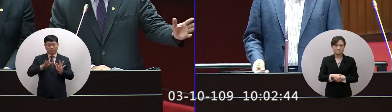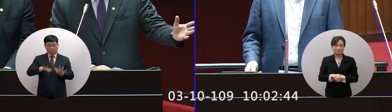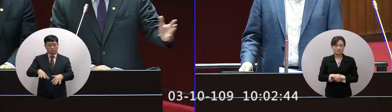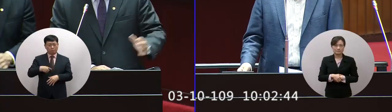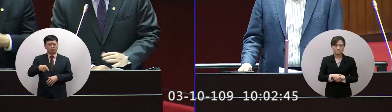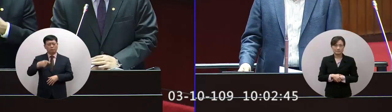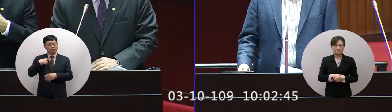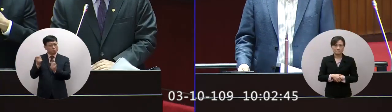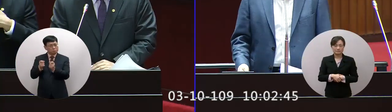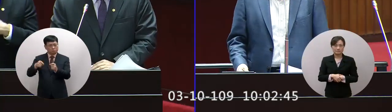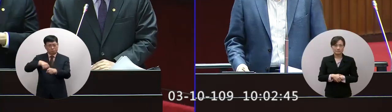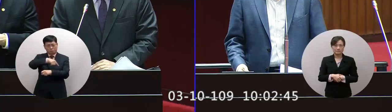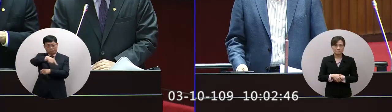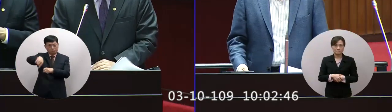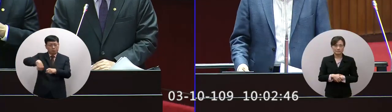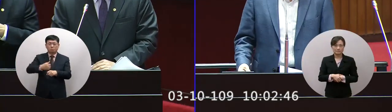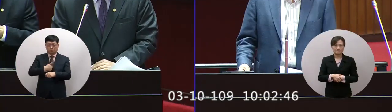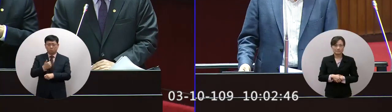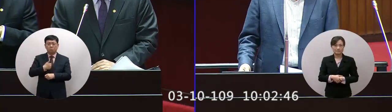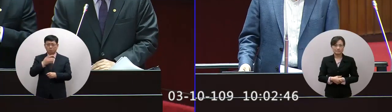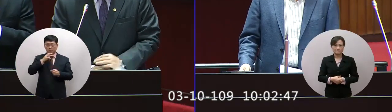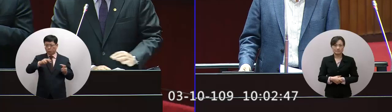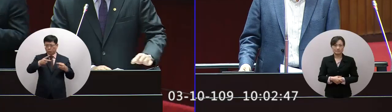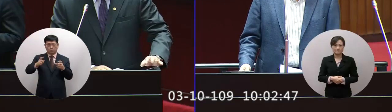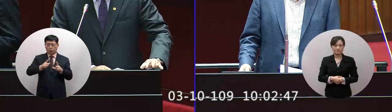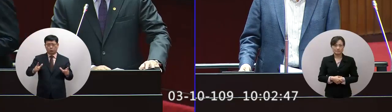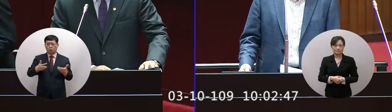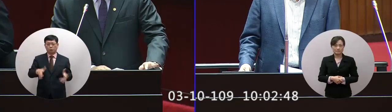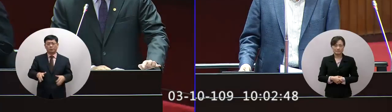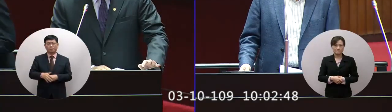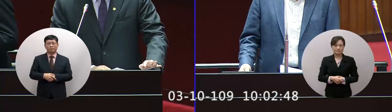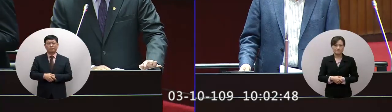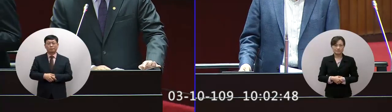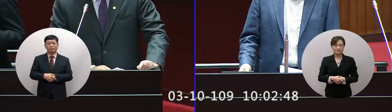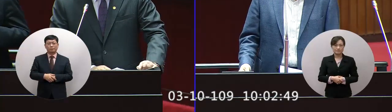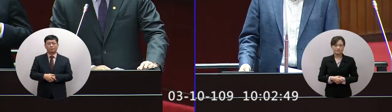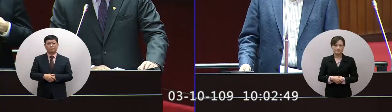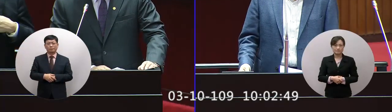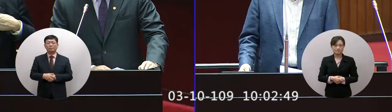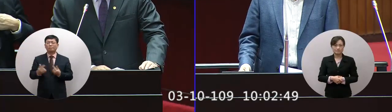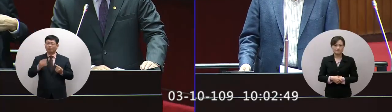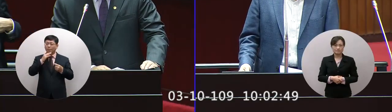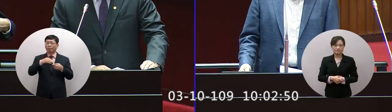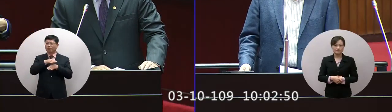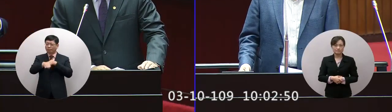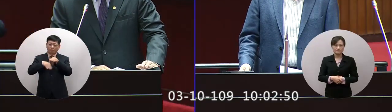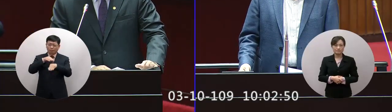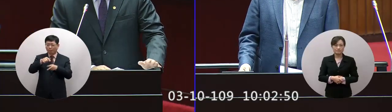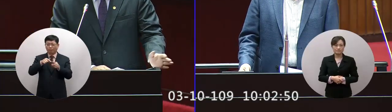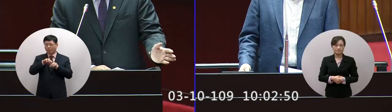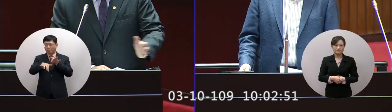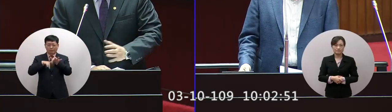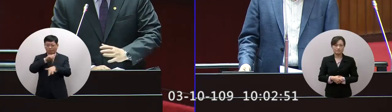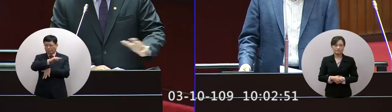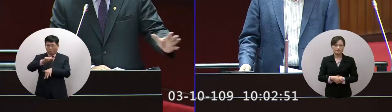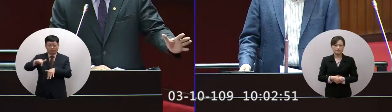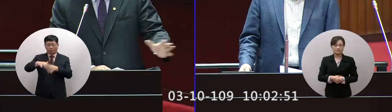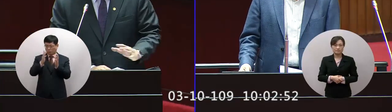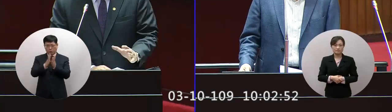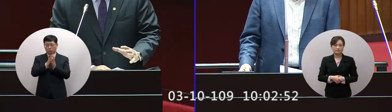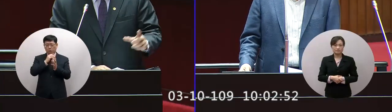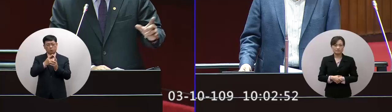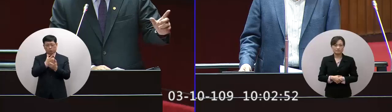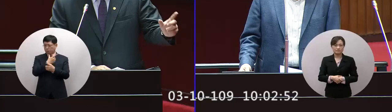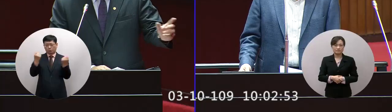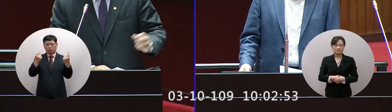且这个附近最近确实建设很多，那所有的车流、人流、物流、金流都